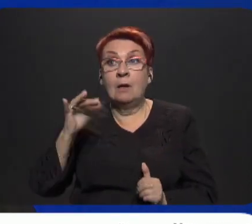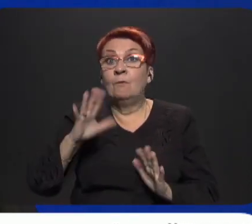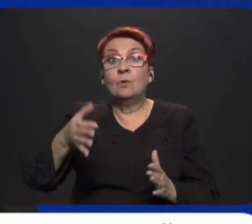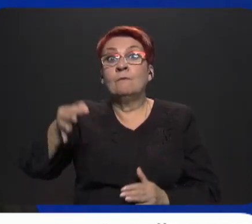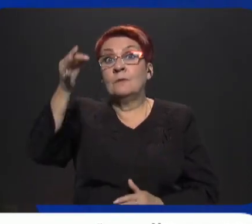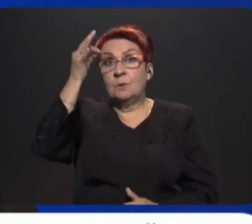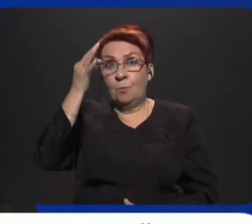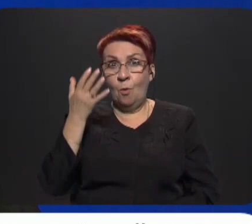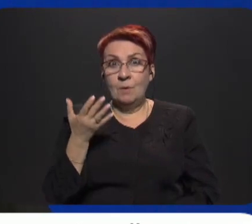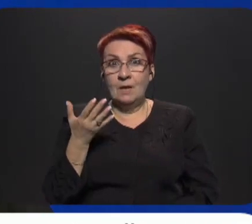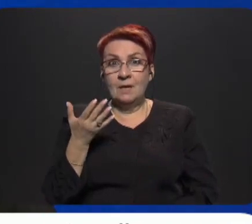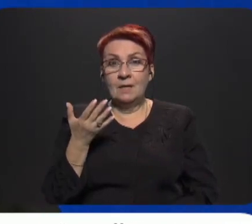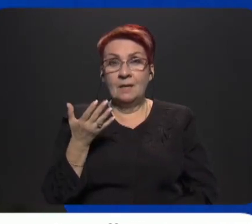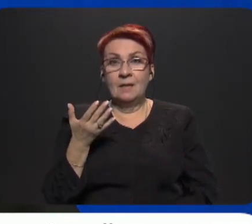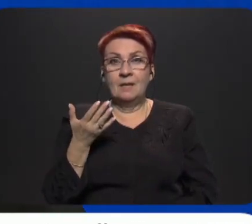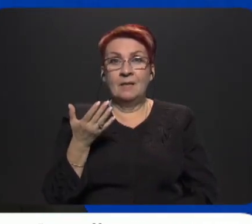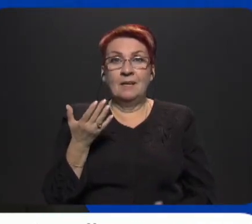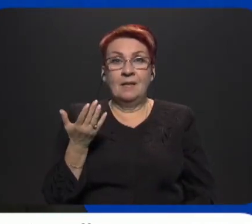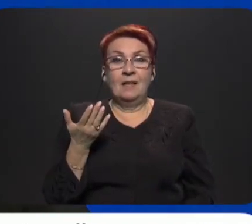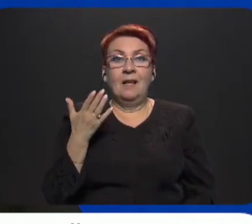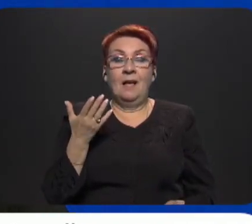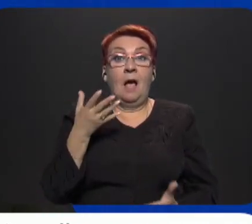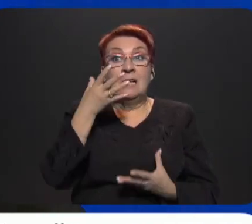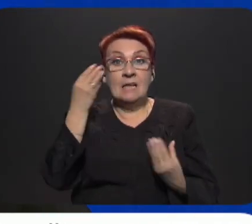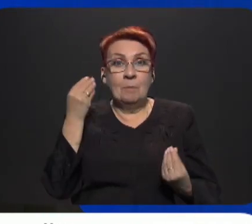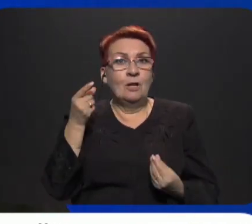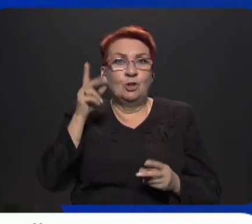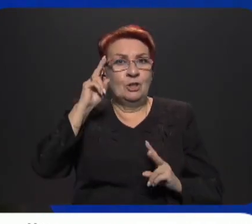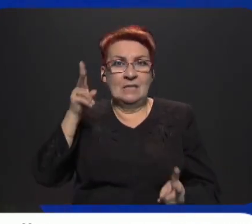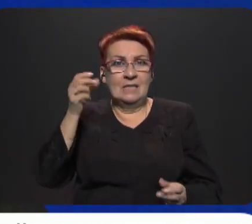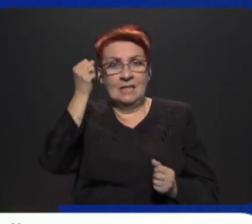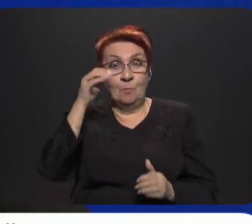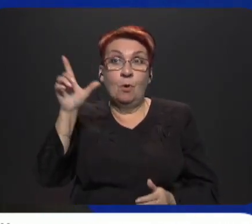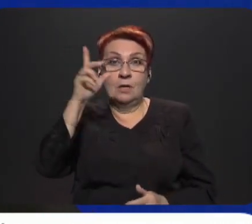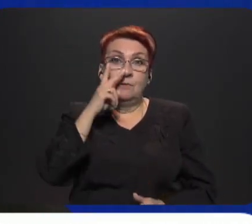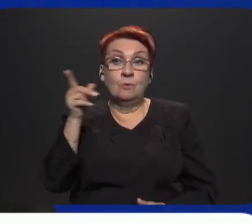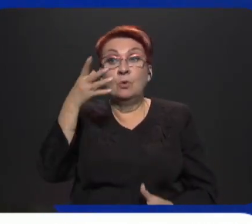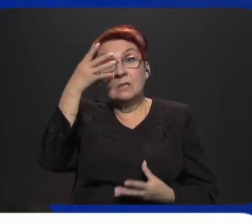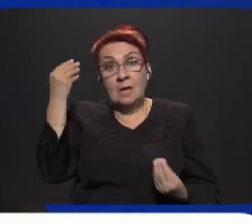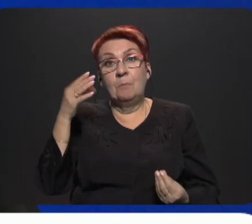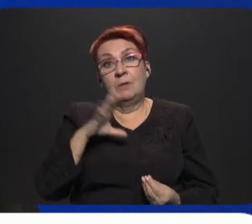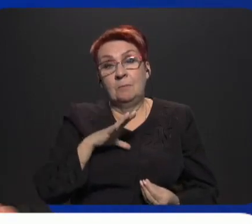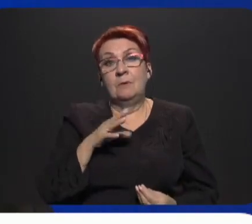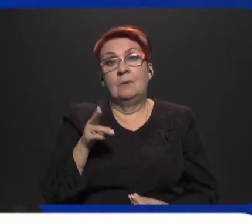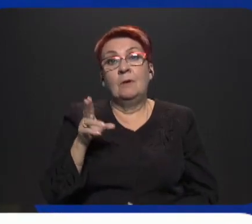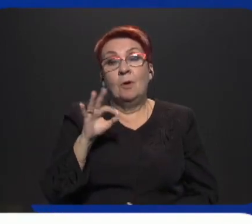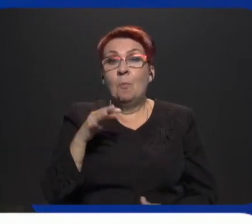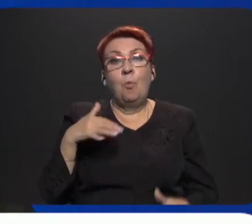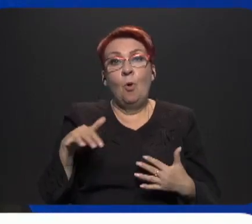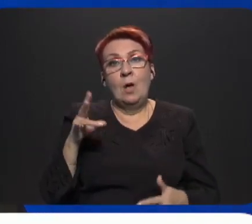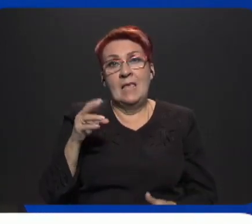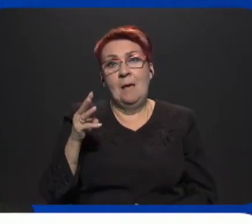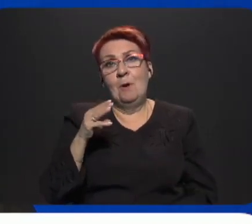они забытые, то, естественно, ты их не знаешь. Вот. Тогда Господь видит, ну что, забыл по немощи. Прощаю